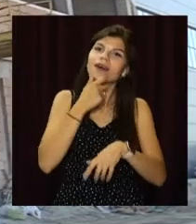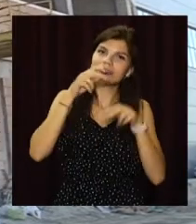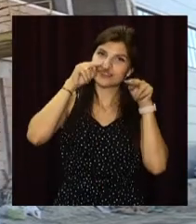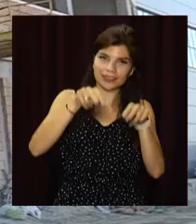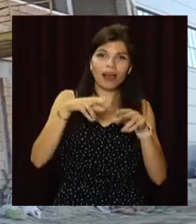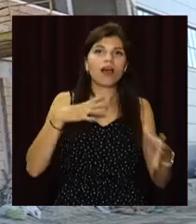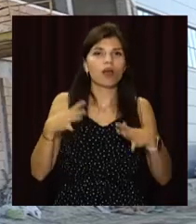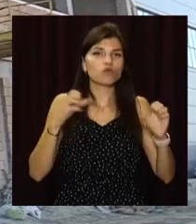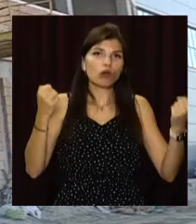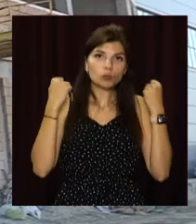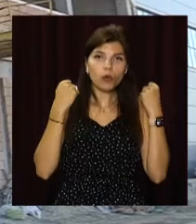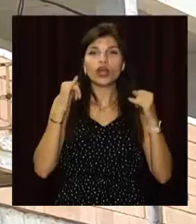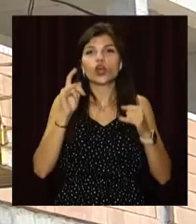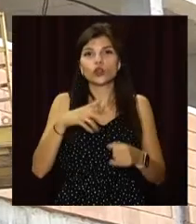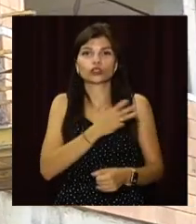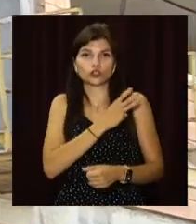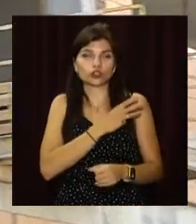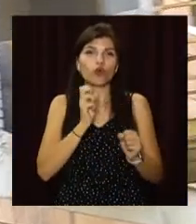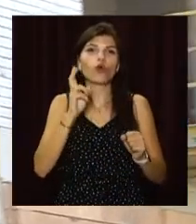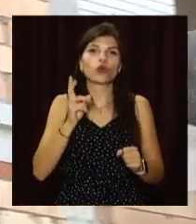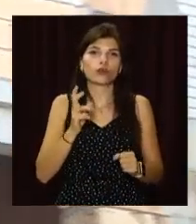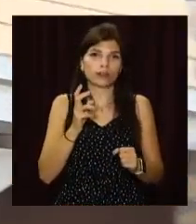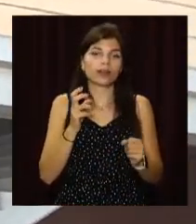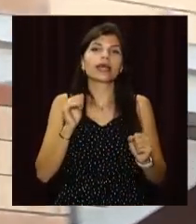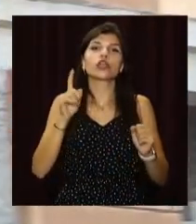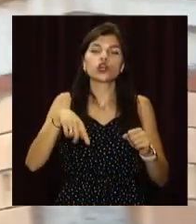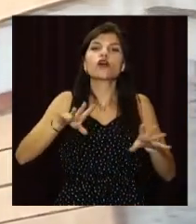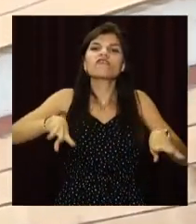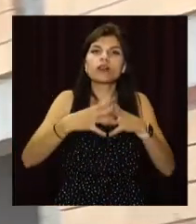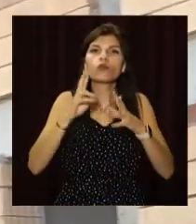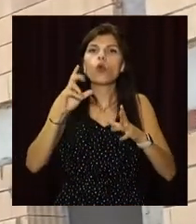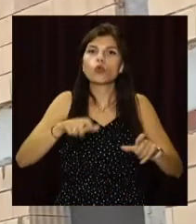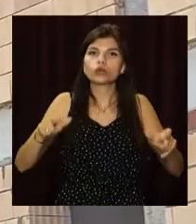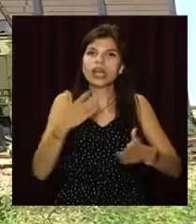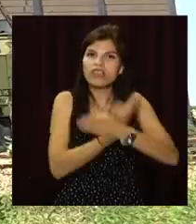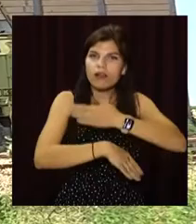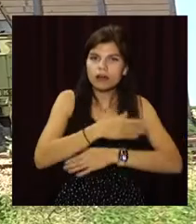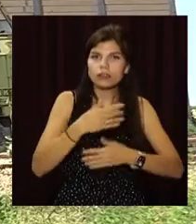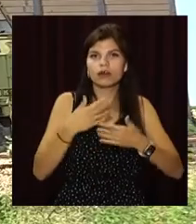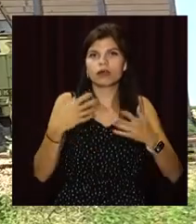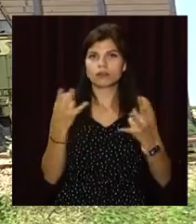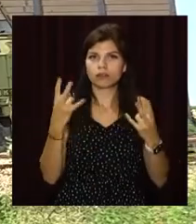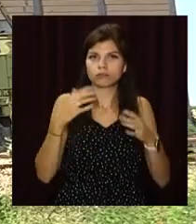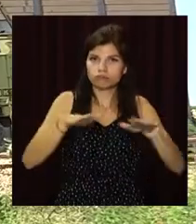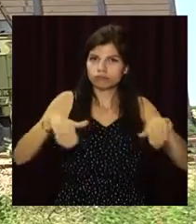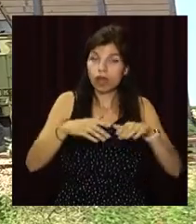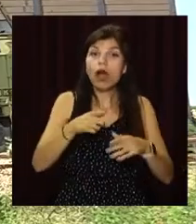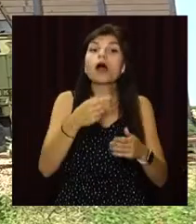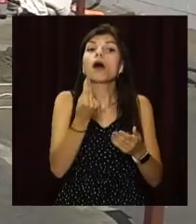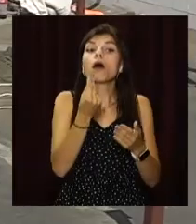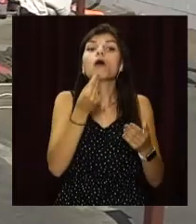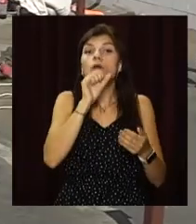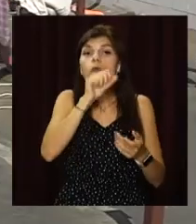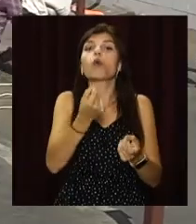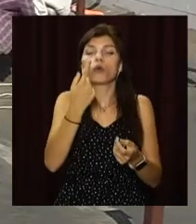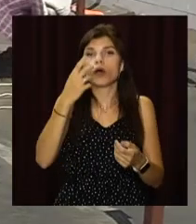охочі. Тренуватимуться спортсмени, а також басейн використовуватимуть для реабілітації людей з інвалідністю. Об'єкт зводять за програмою «Велике будівництво».